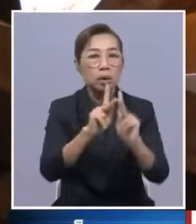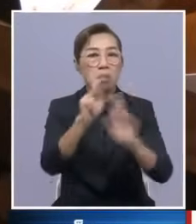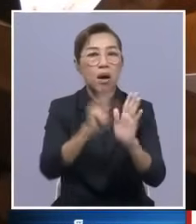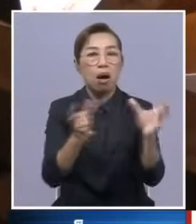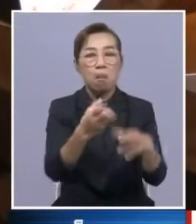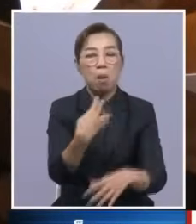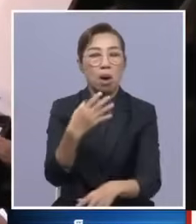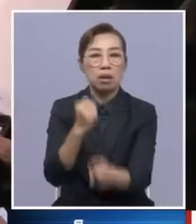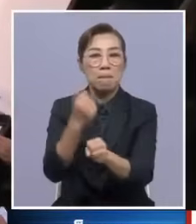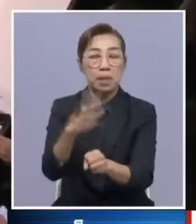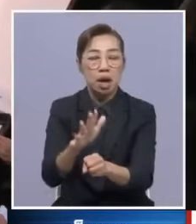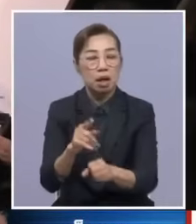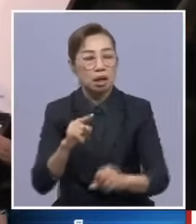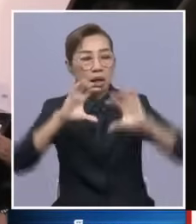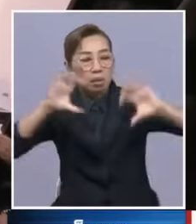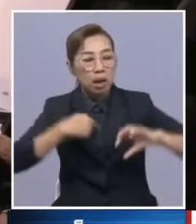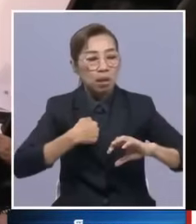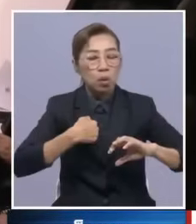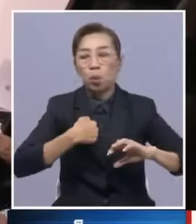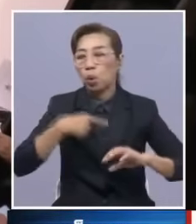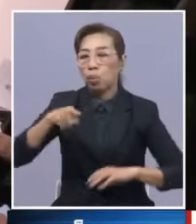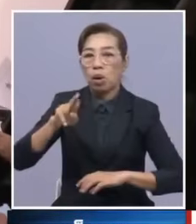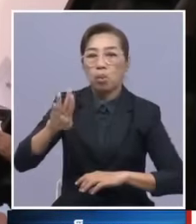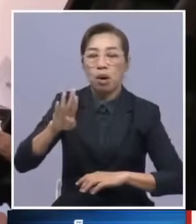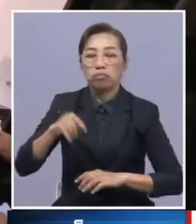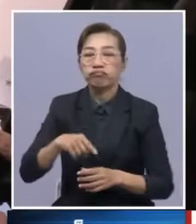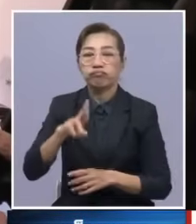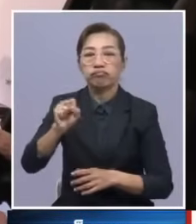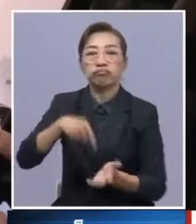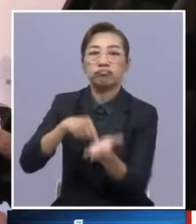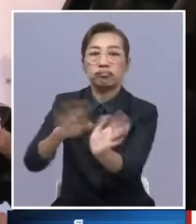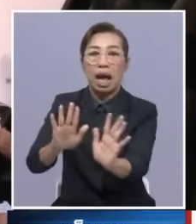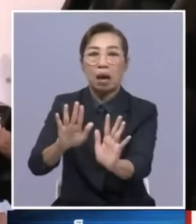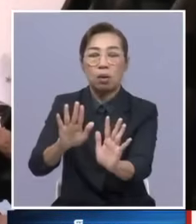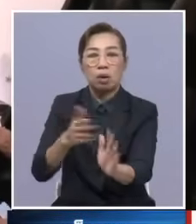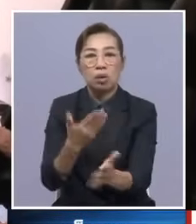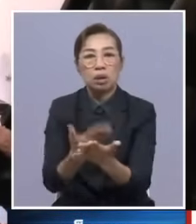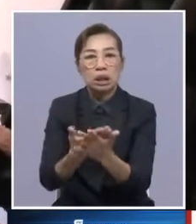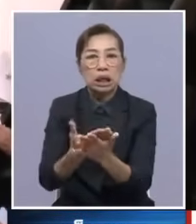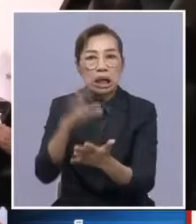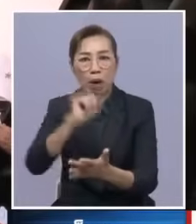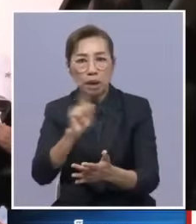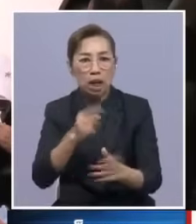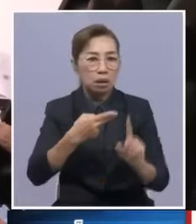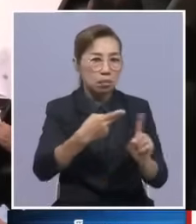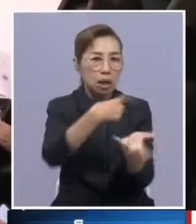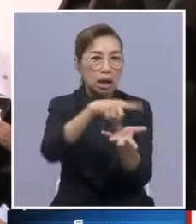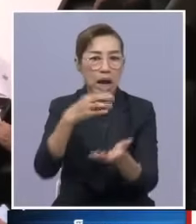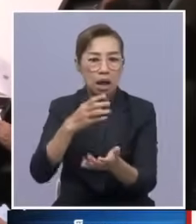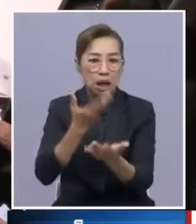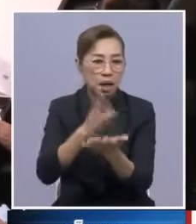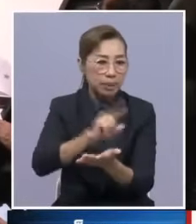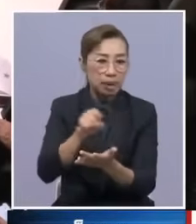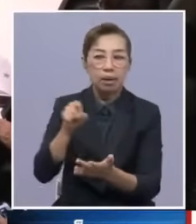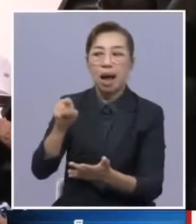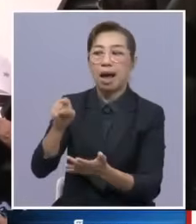ได้และรัฐบาลเลือกที่จะไม่ลุยไฟดันพรบเงินกู้เข้าสู่สภารัฐบาลอาจจะหันมาใช้งบปี67บางส่วนในการแจก